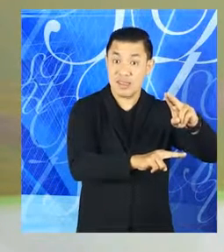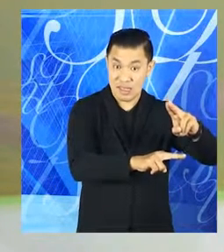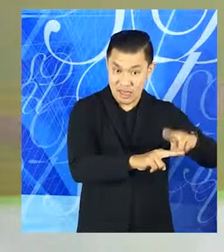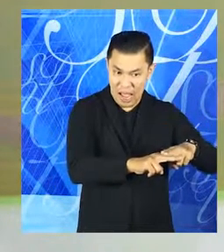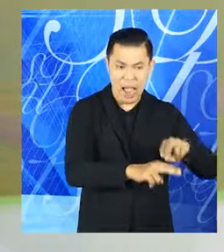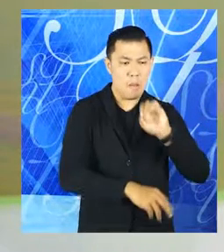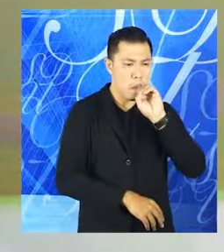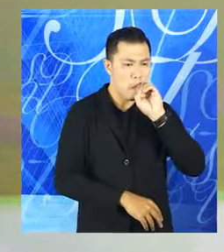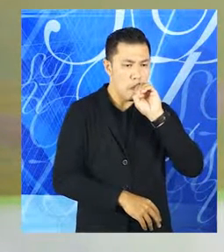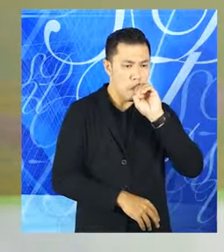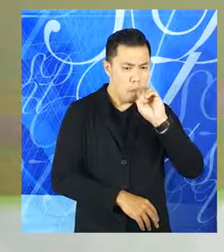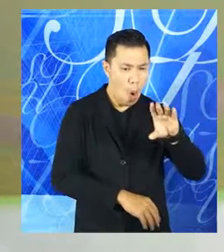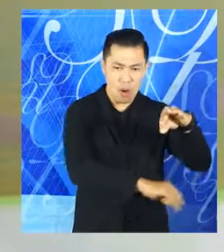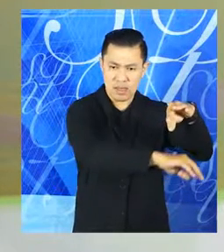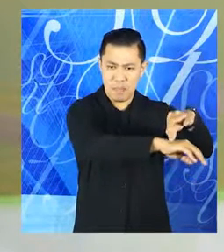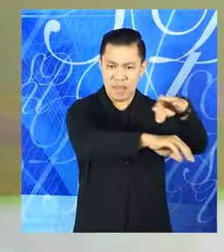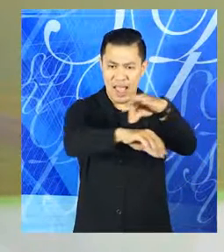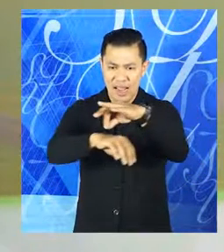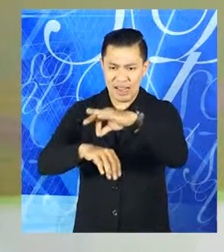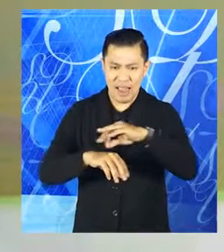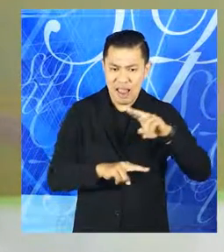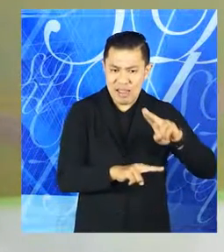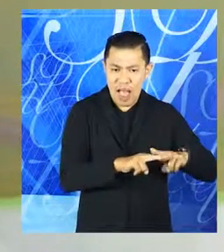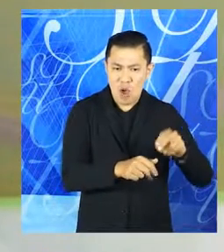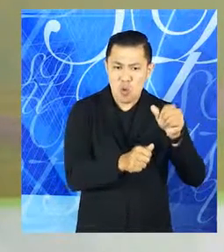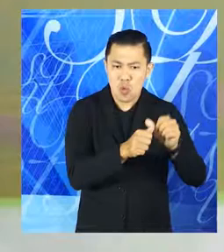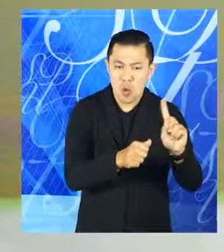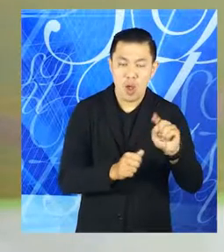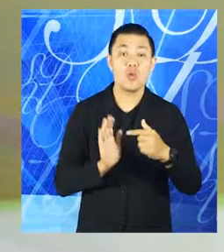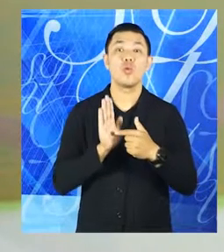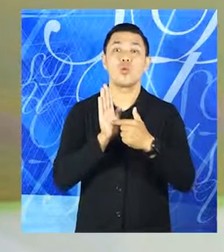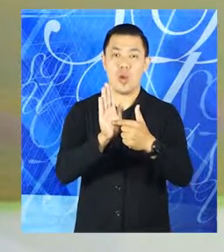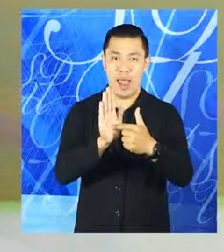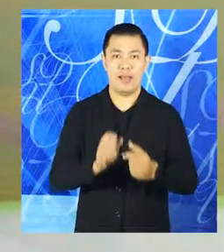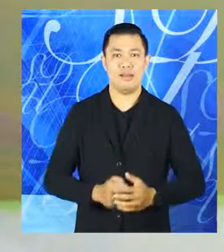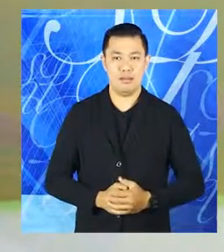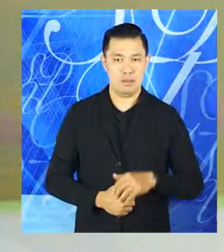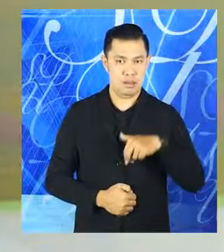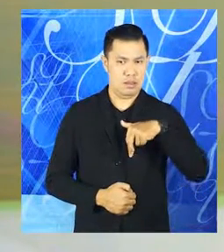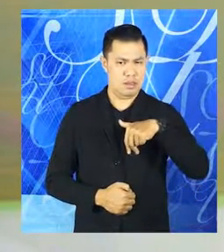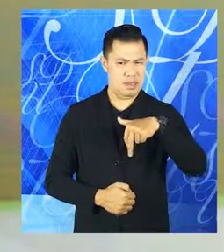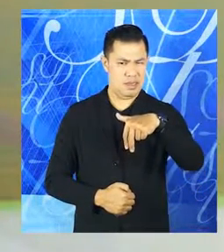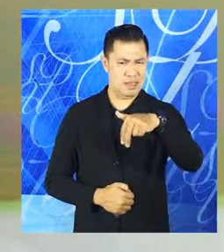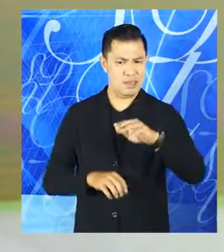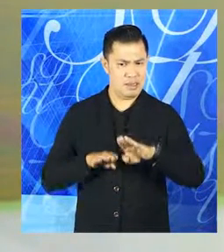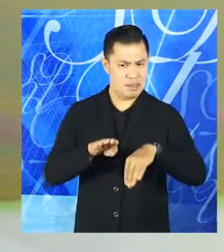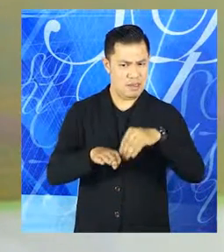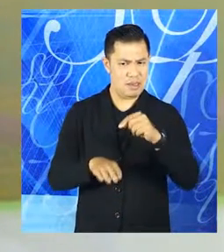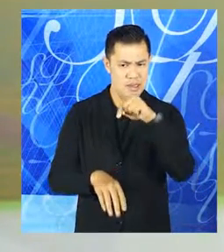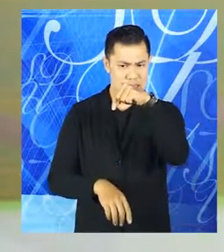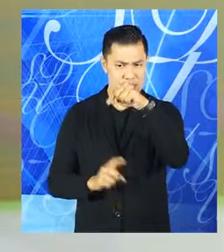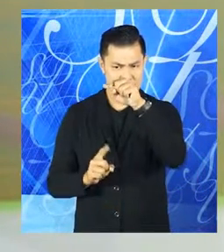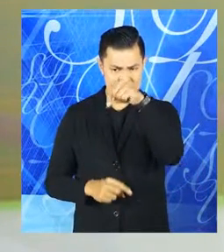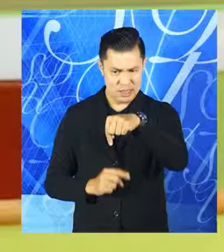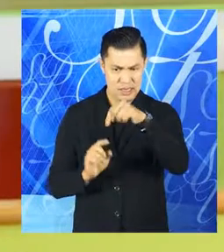บอกตำแหน่งของเก้าอี้ที่นั่งอยู่เช่นเดินเข้าไปอีก3เก้าอี้จึงจะพบ